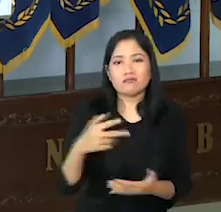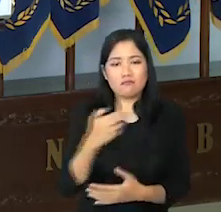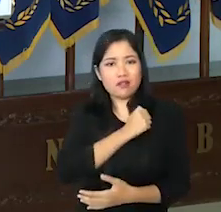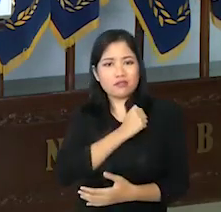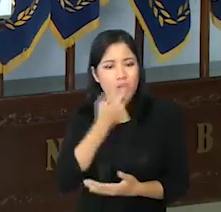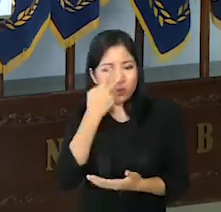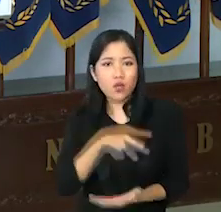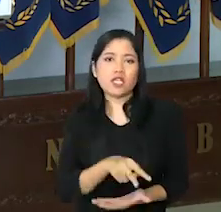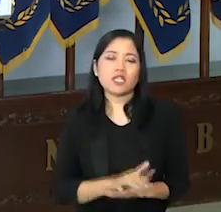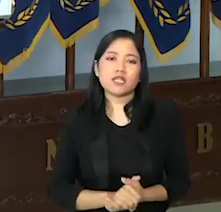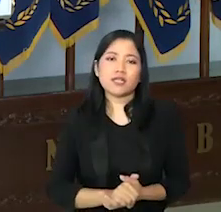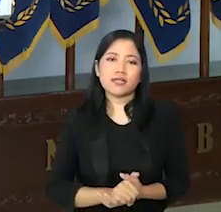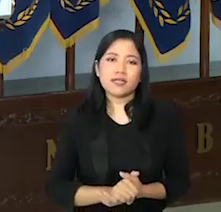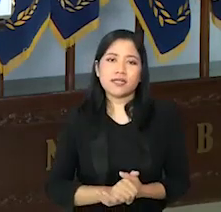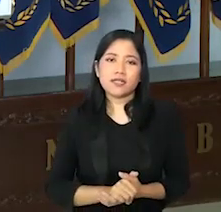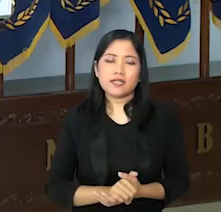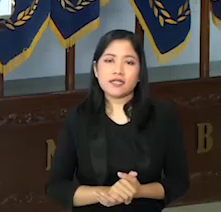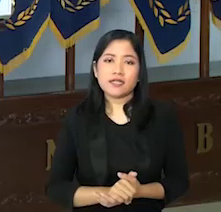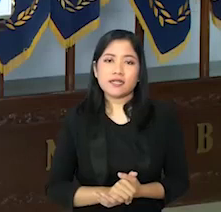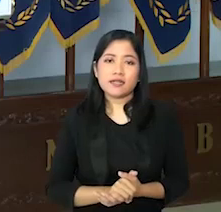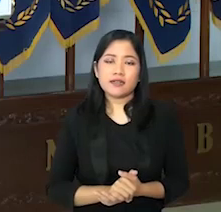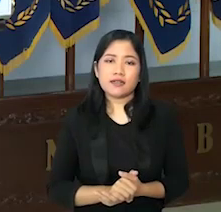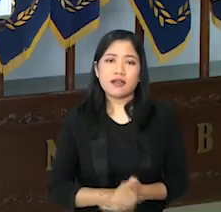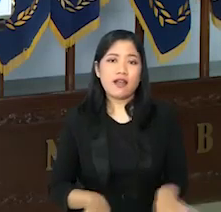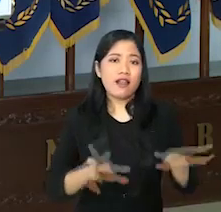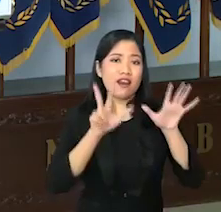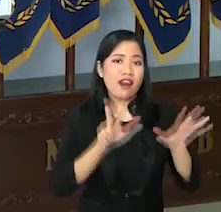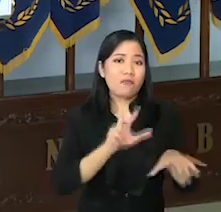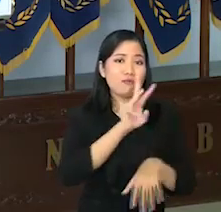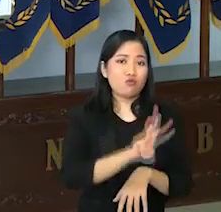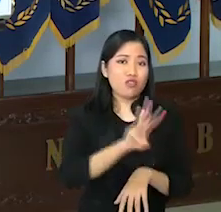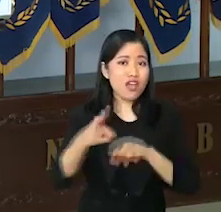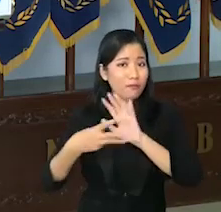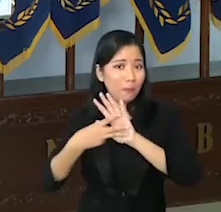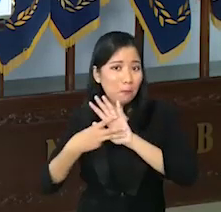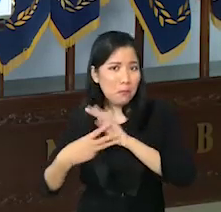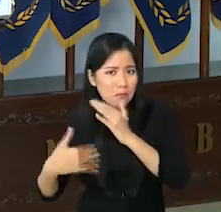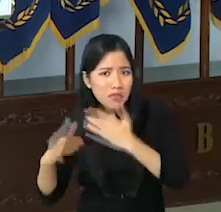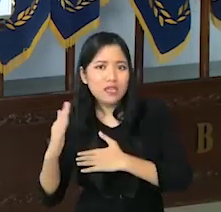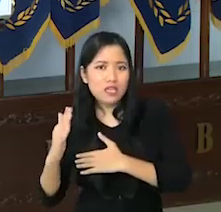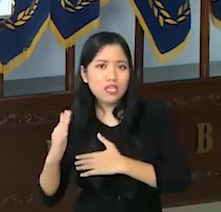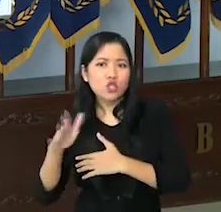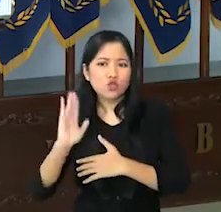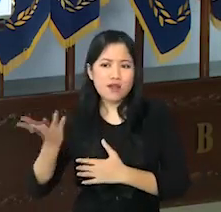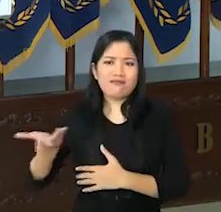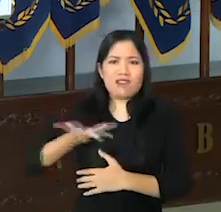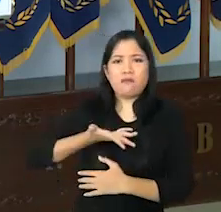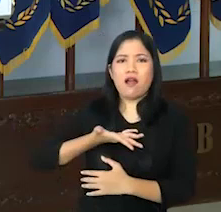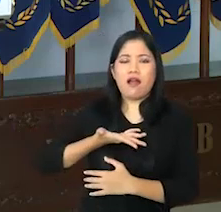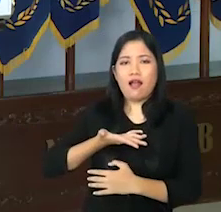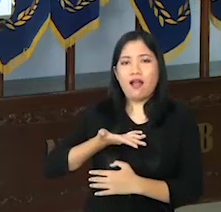kita bahkan sudah lebih dari 83 milyar rupiah telah diterima